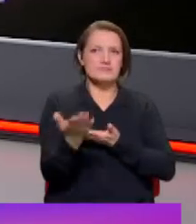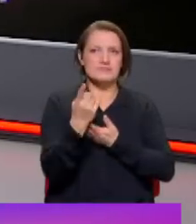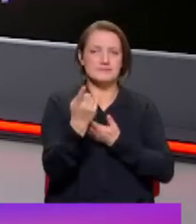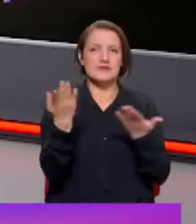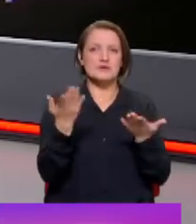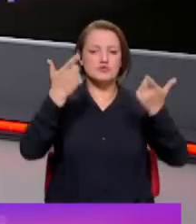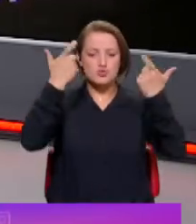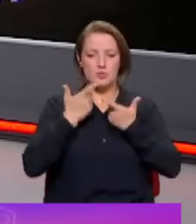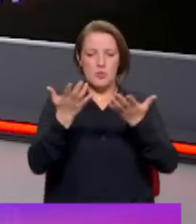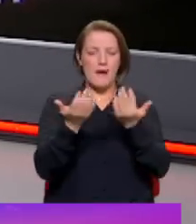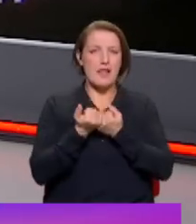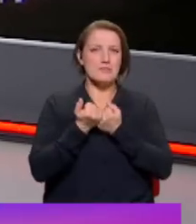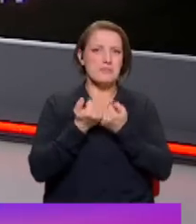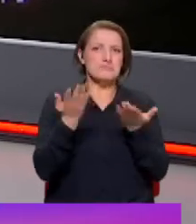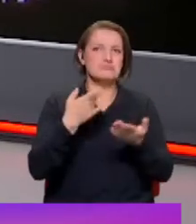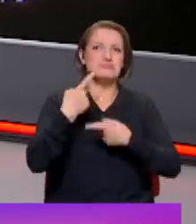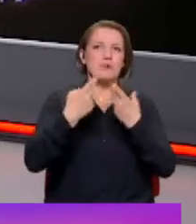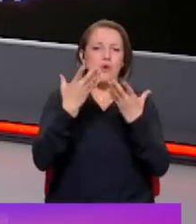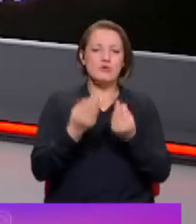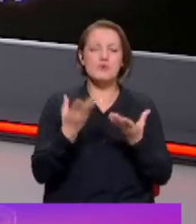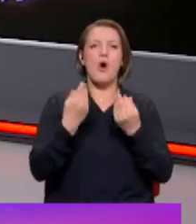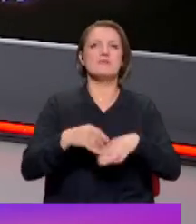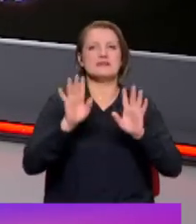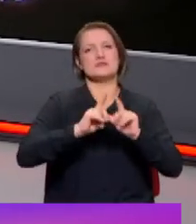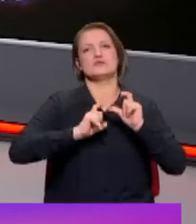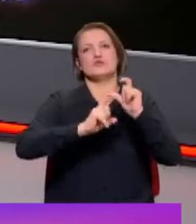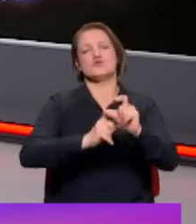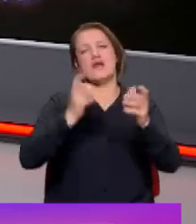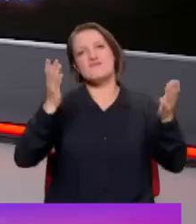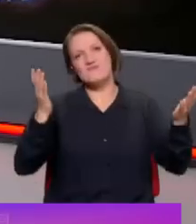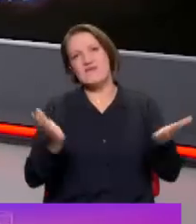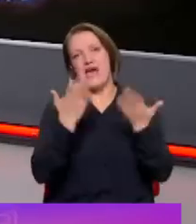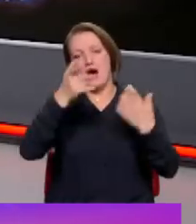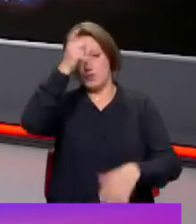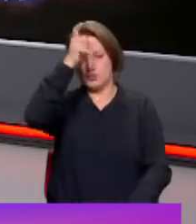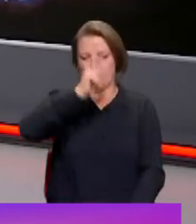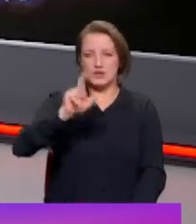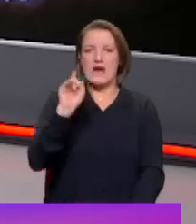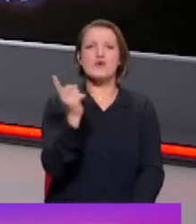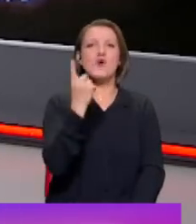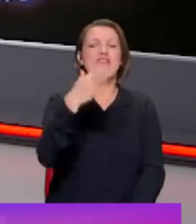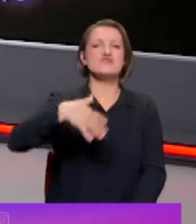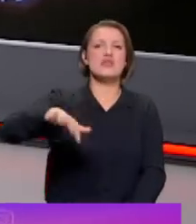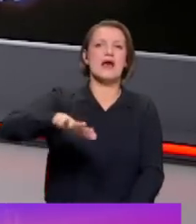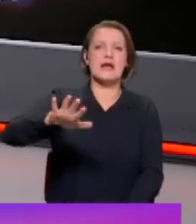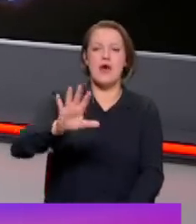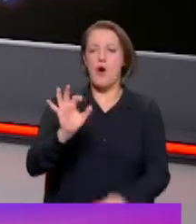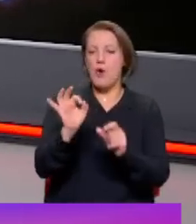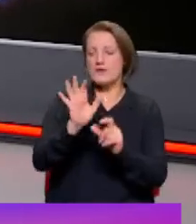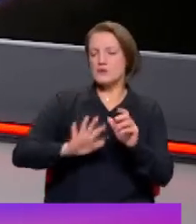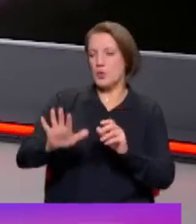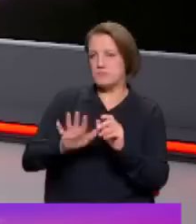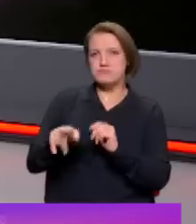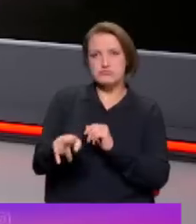rol üstlenme iddiasını sürdürmek olup olmadığını soracağız ya da Türkiye yöneticileriyle Ortadoğu'daki bu